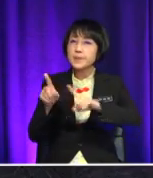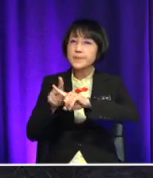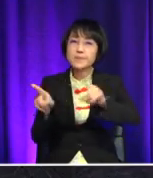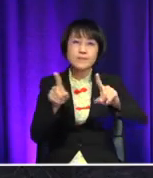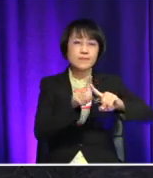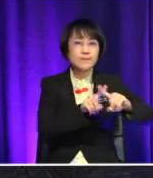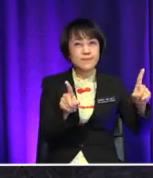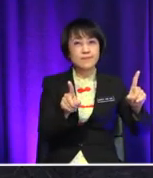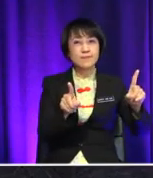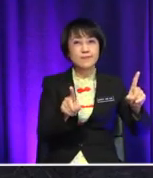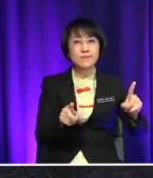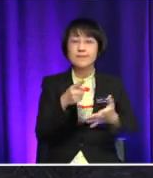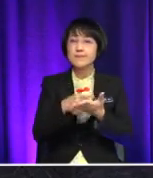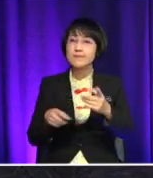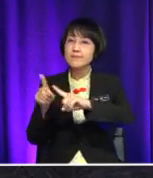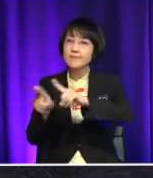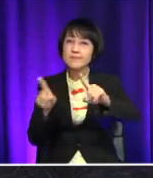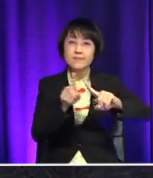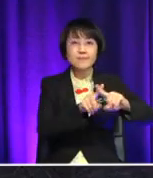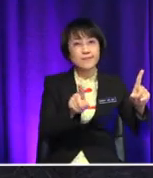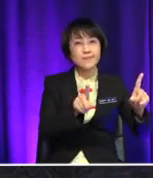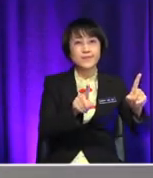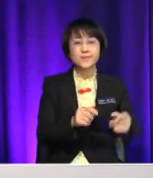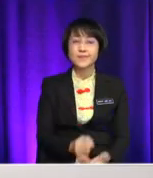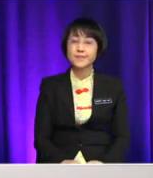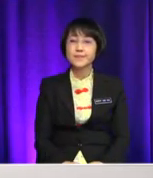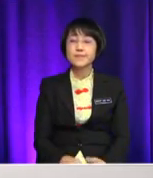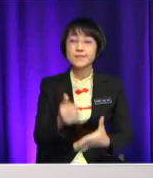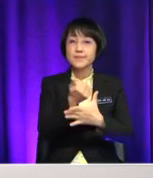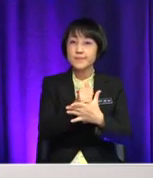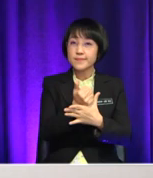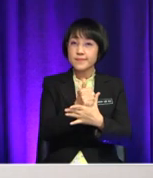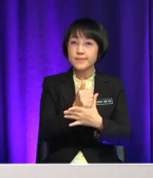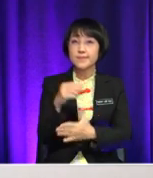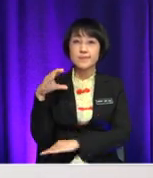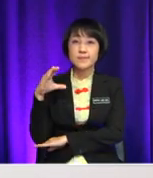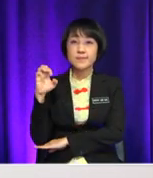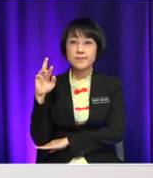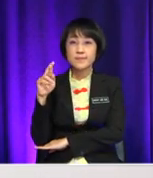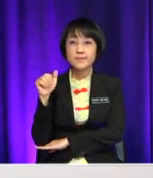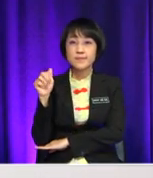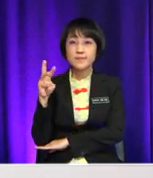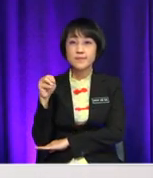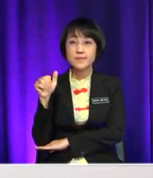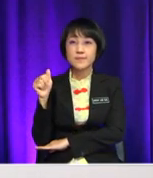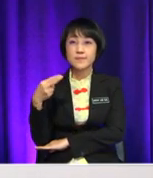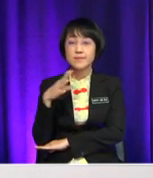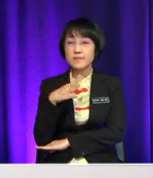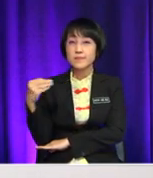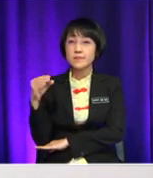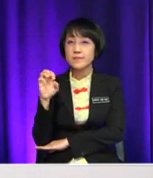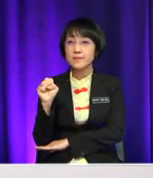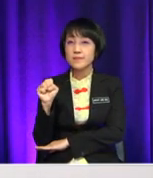samaan mesti nak tanya Nah apa pemirsaan antara ceramah dengan cara Han ee saya sudah Terangkan banyak sekali